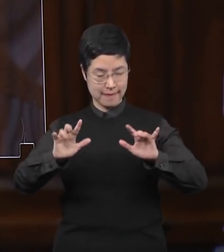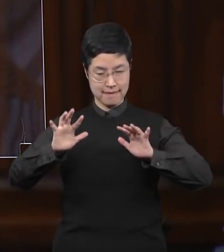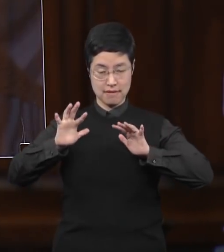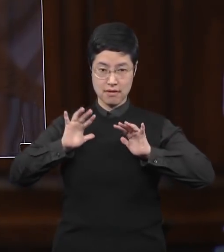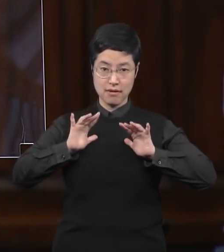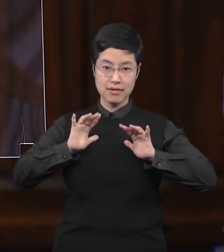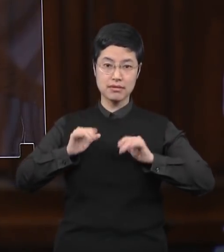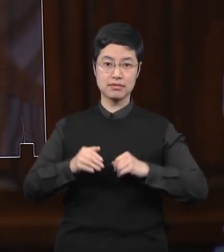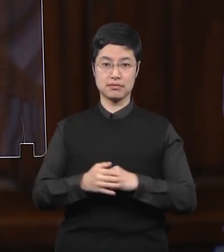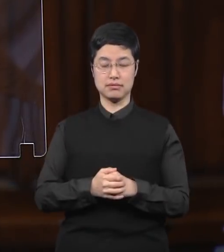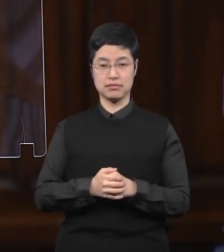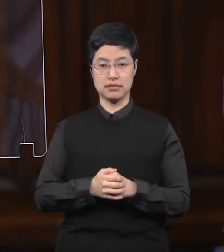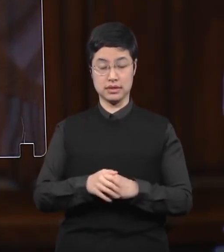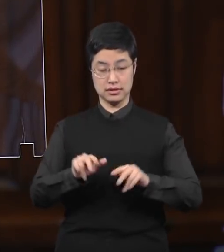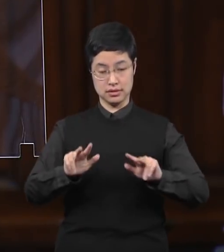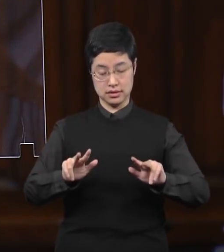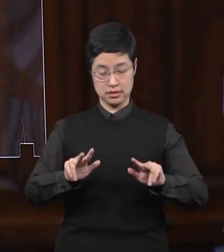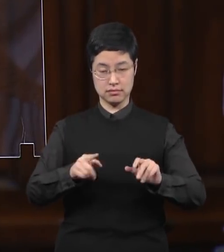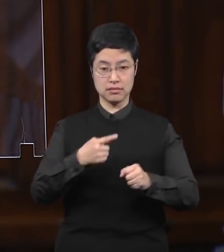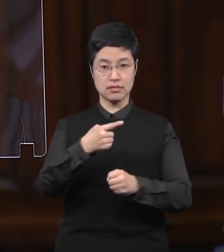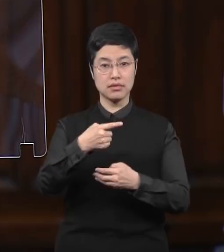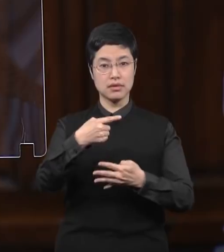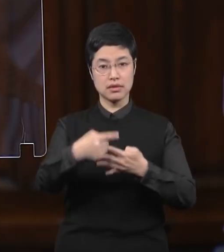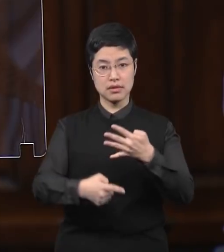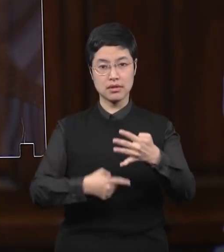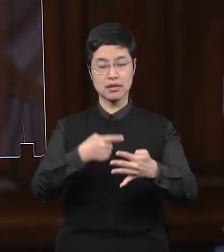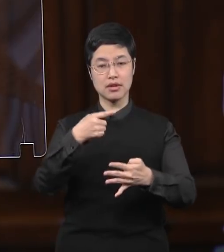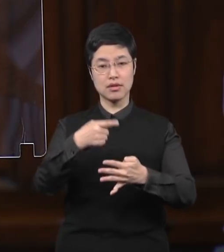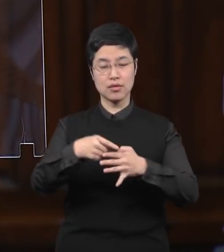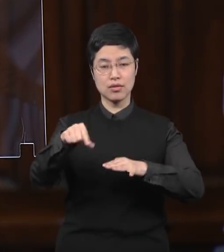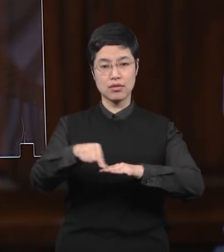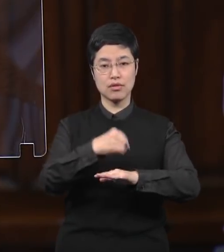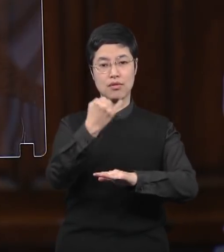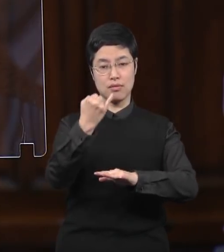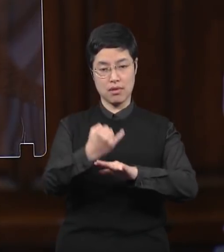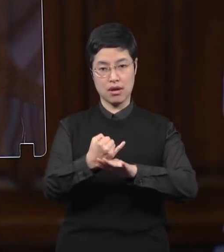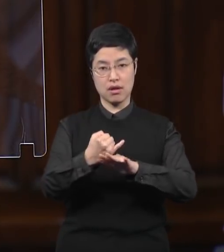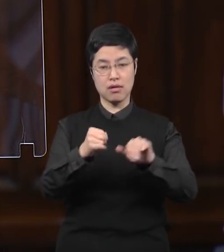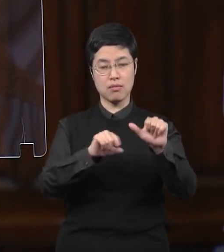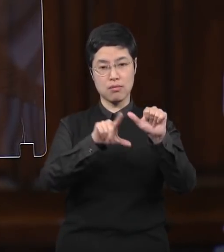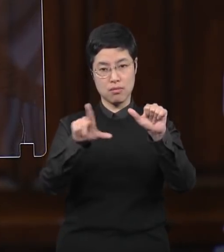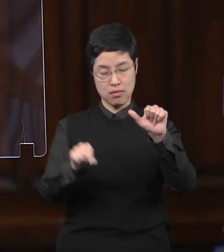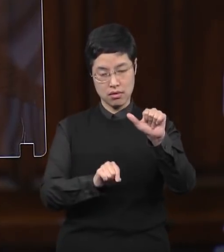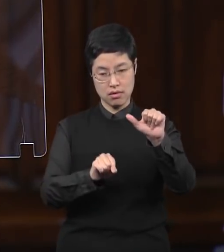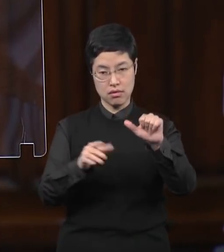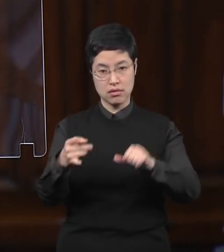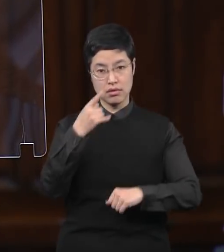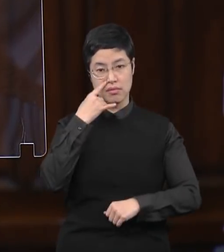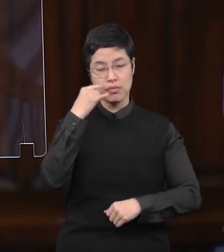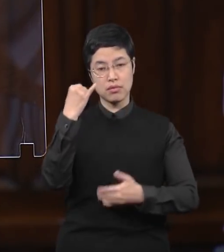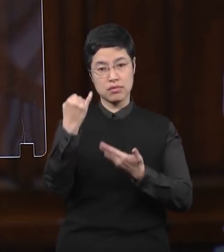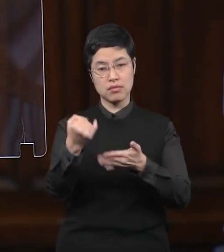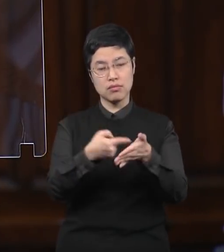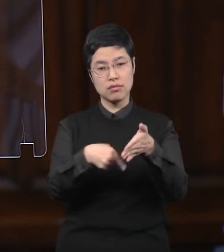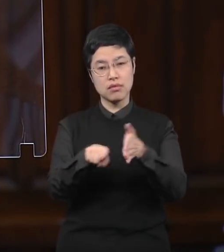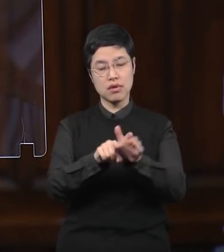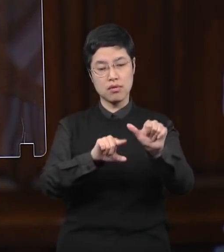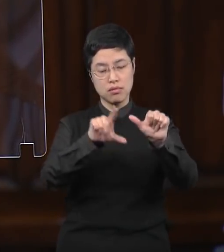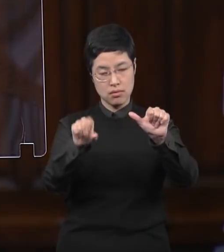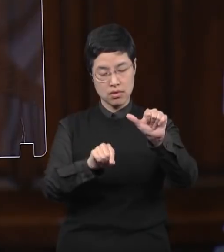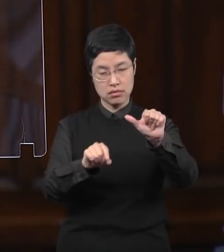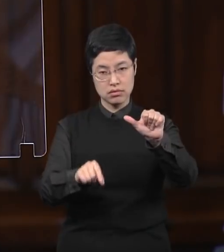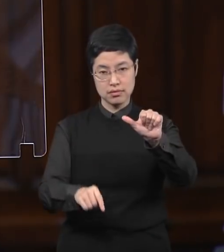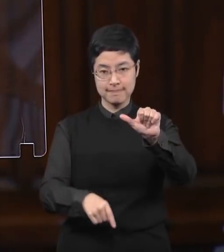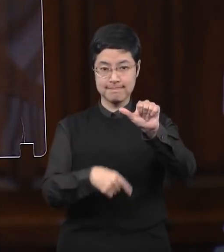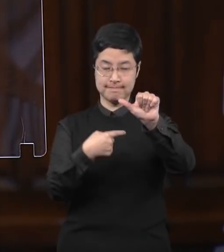뽐내는 계절의 여왕이라 일컫는 5월, 성모님의 달